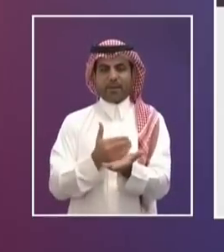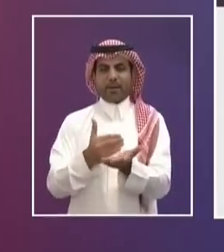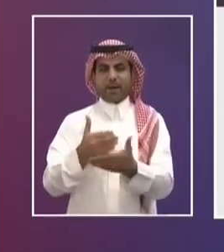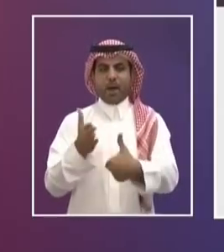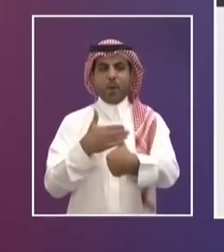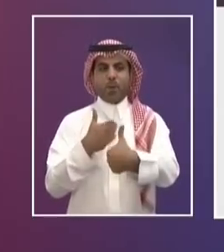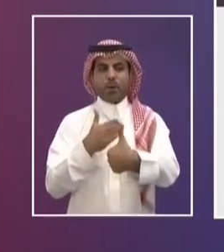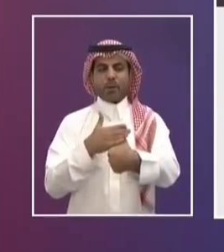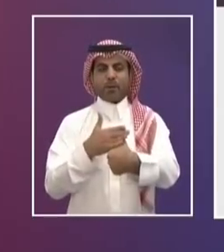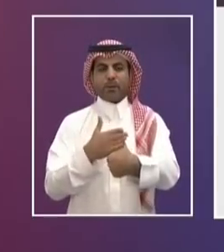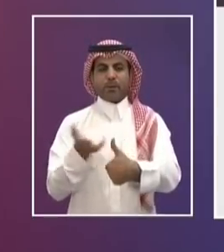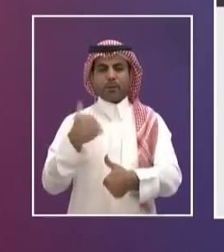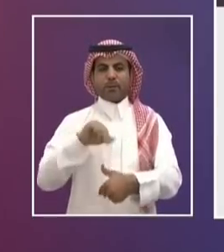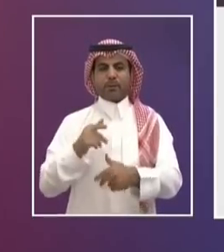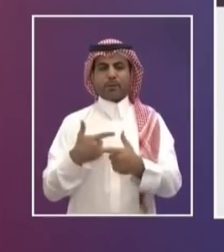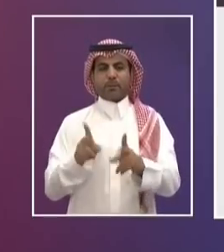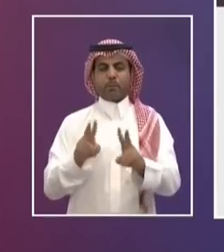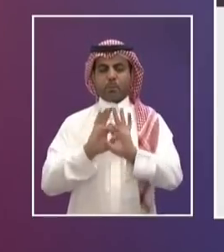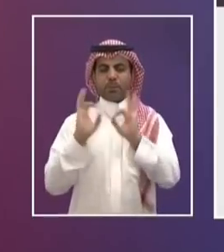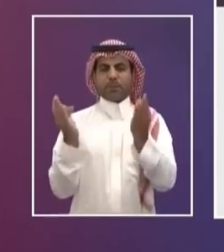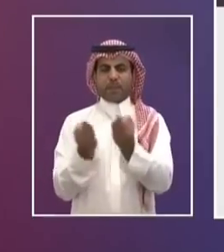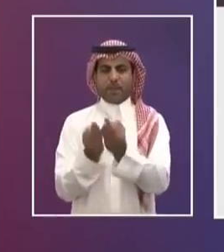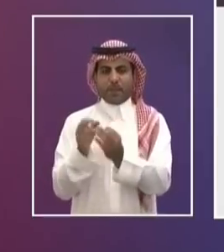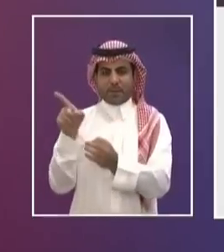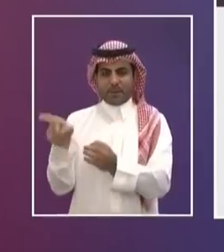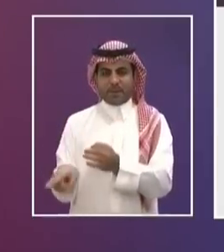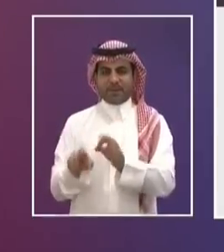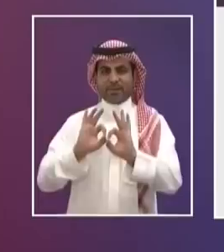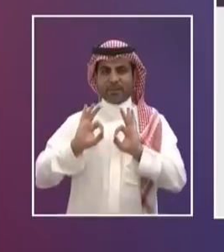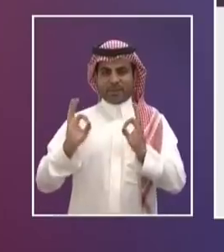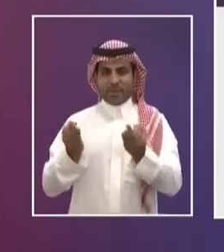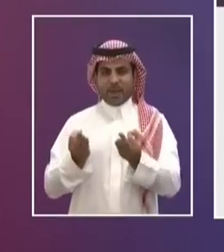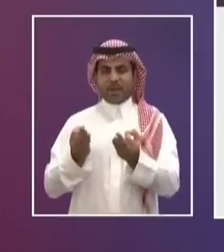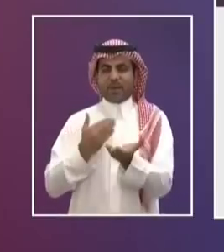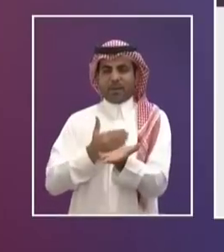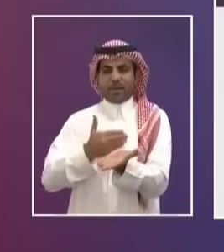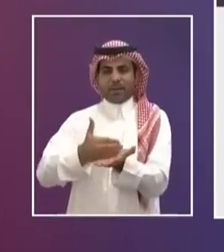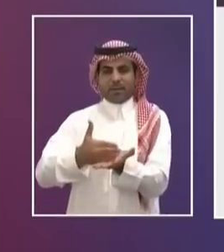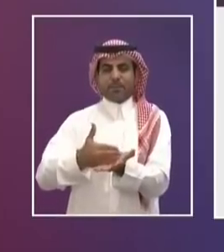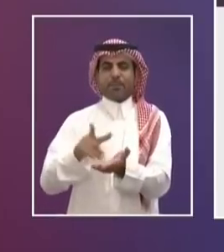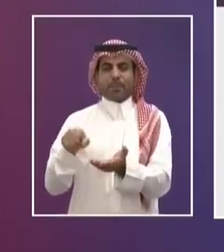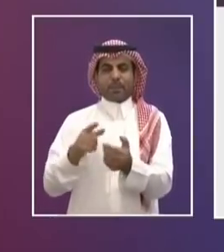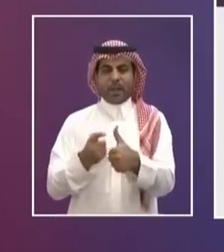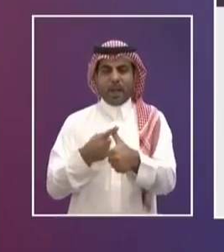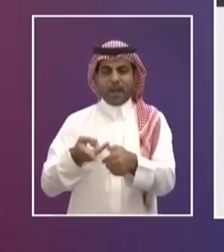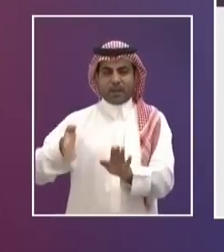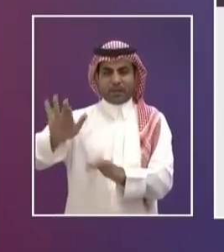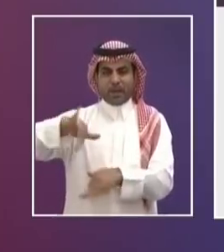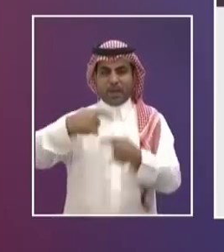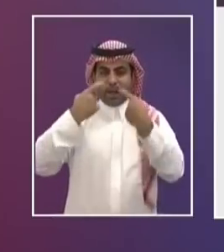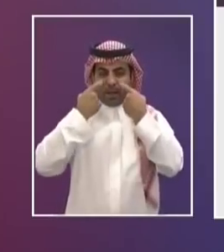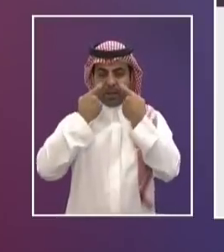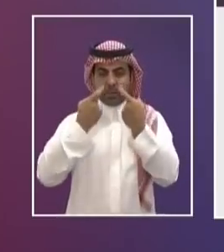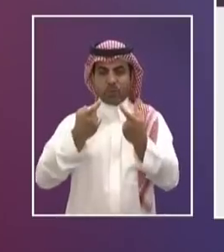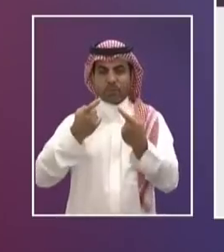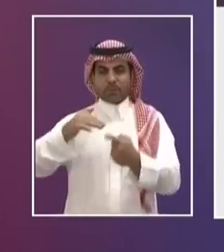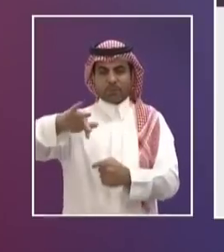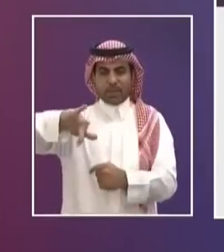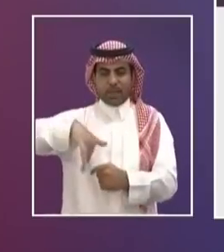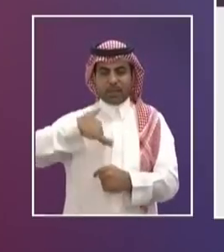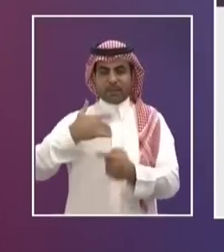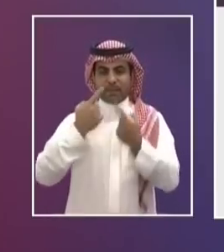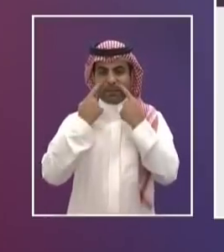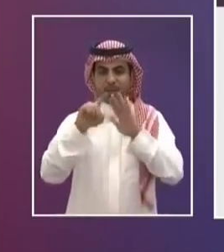نبدأ في كورونا مع المجتمع. كما أن العودة للحياة بحذر